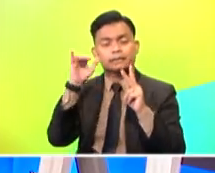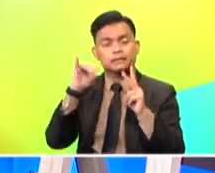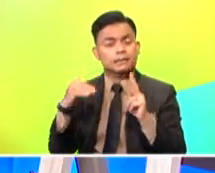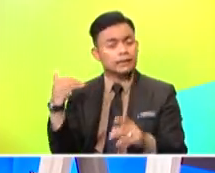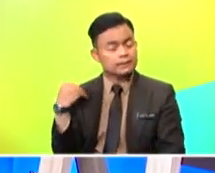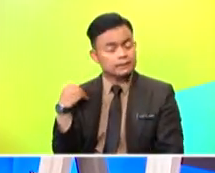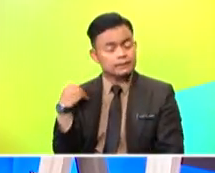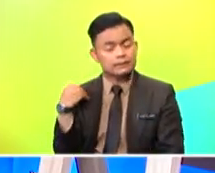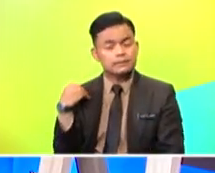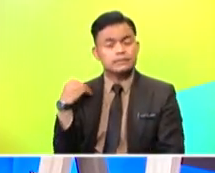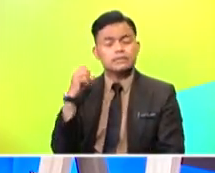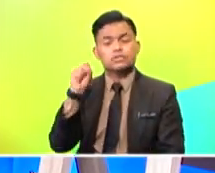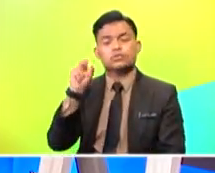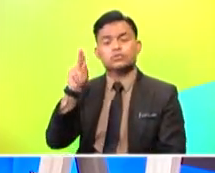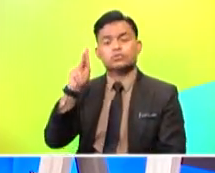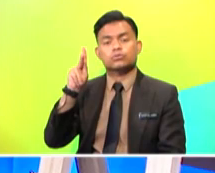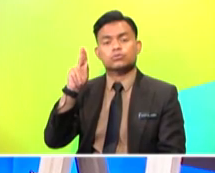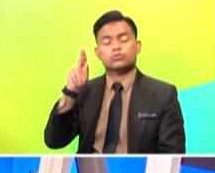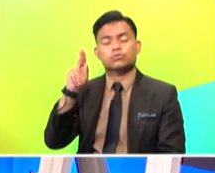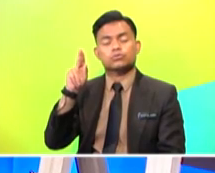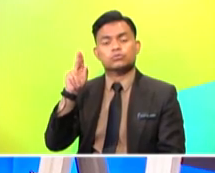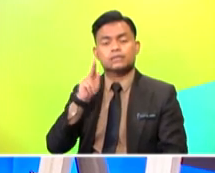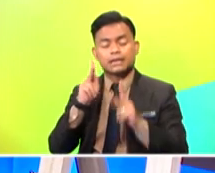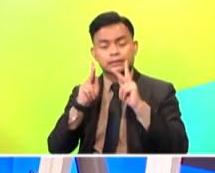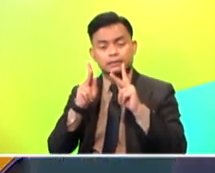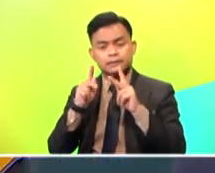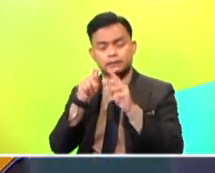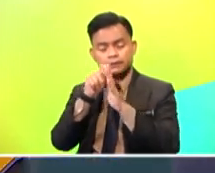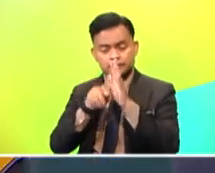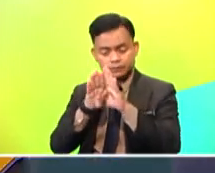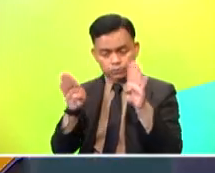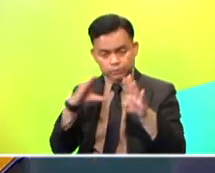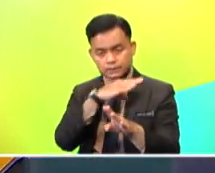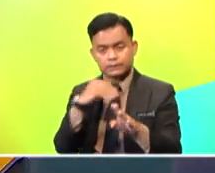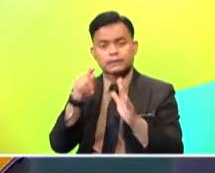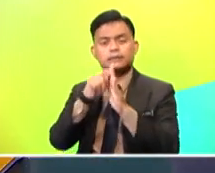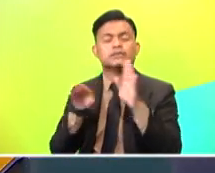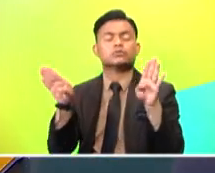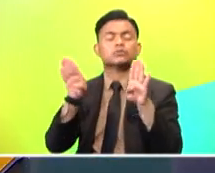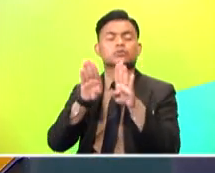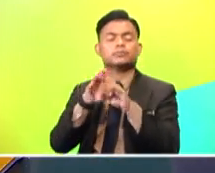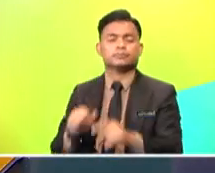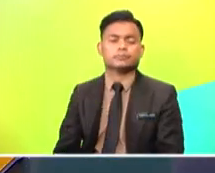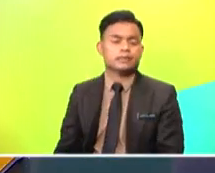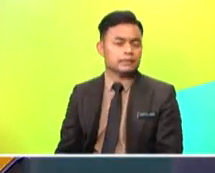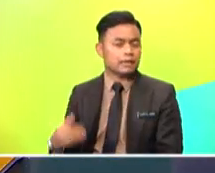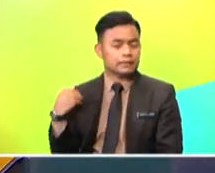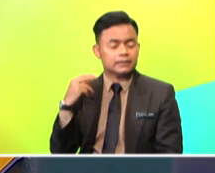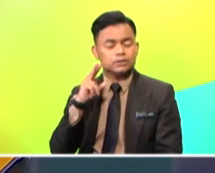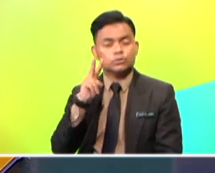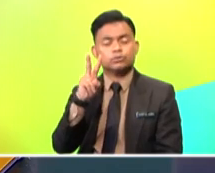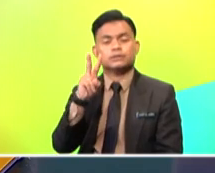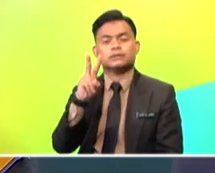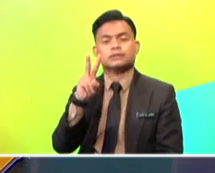kata terbuka dan tertutup. Okey. Ada dua kemahiran yang kita akan cuba capai hari ini. Ya, betul, Ifan.